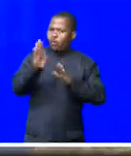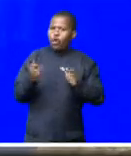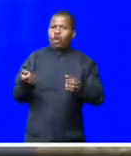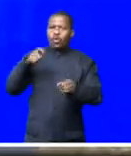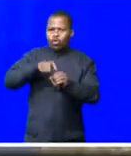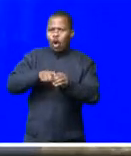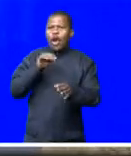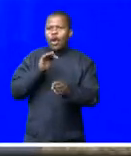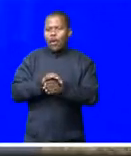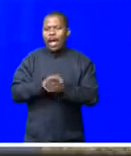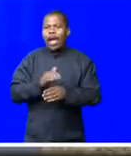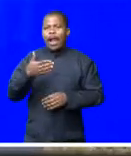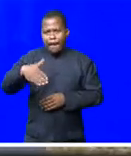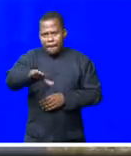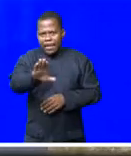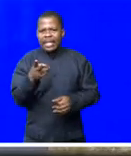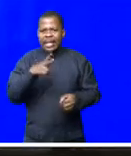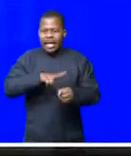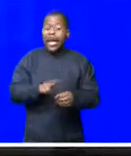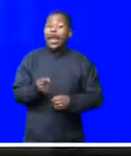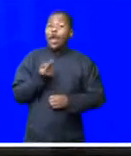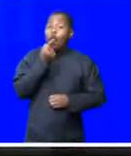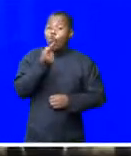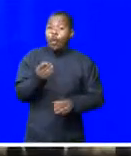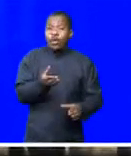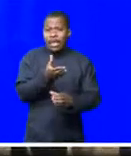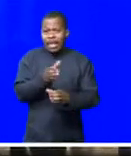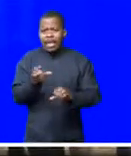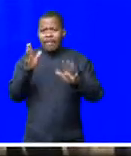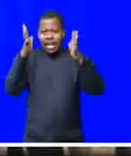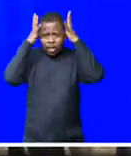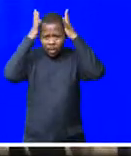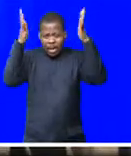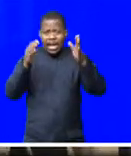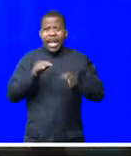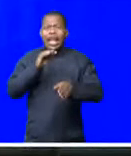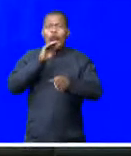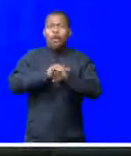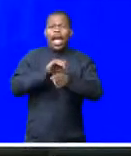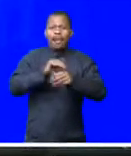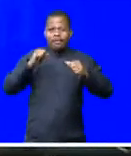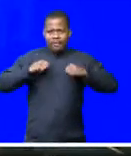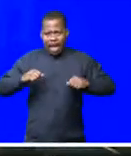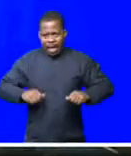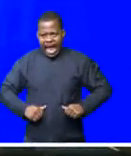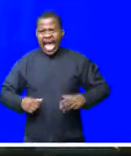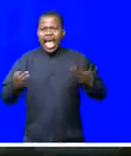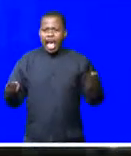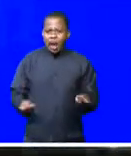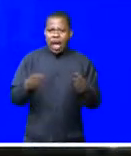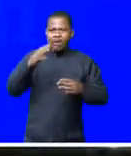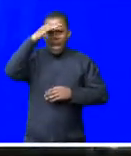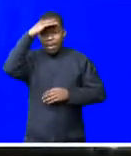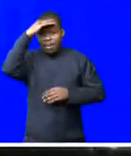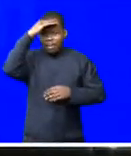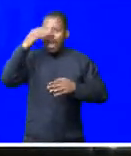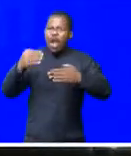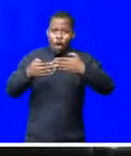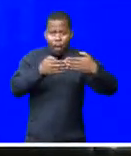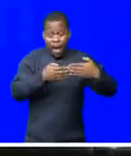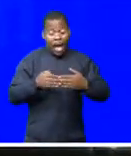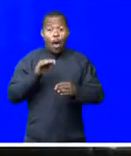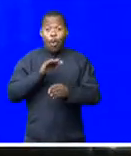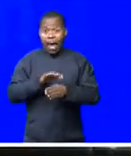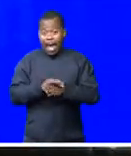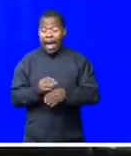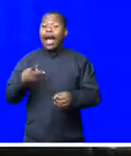Uthi live ngekunakekela inhlala kahle yabo ngalisita ekufezeni amagoli akamhlaba entuthuko leConsaco. Live